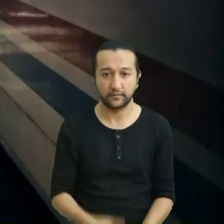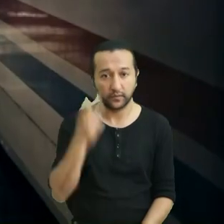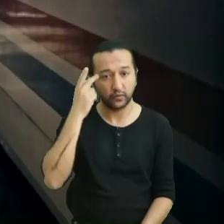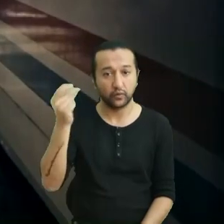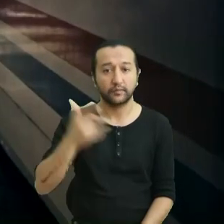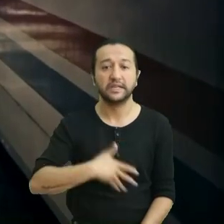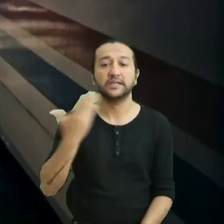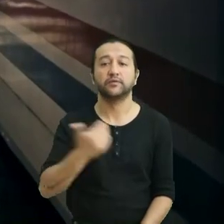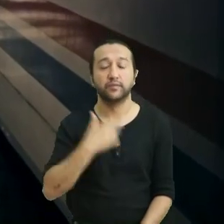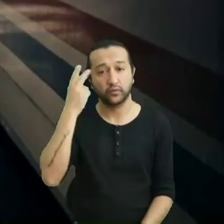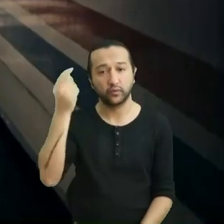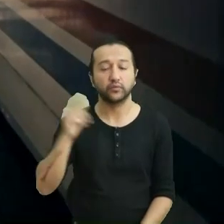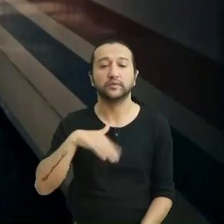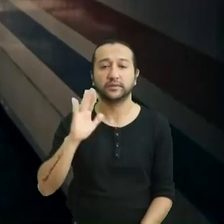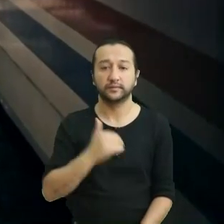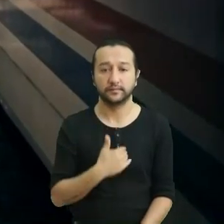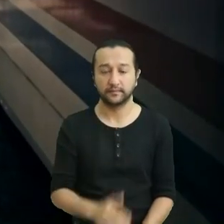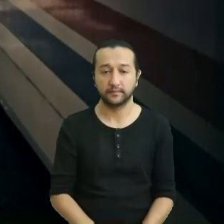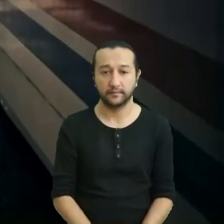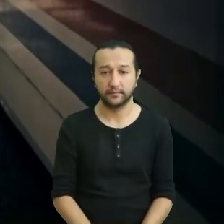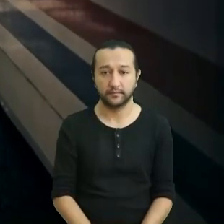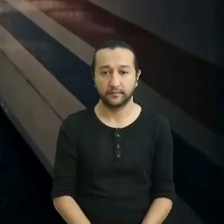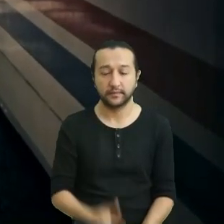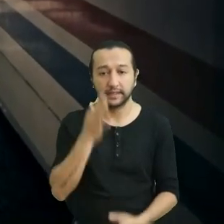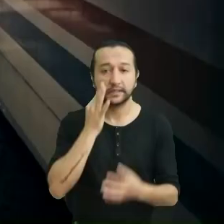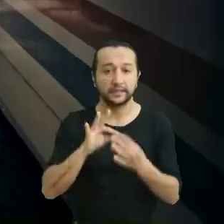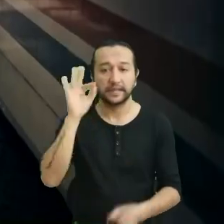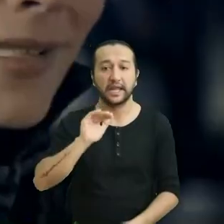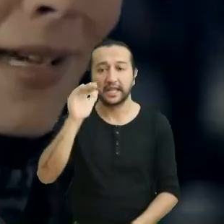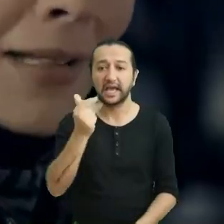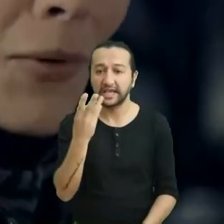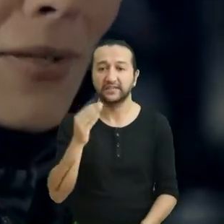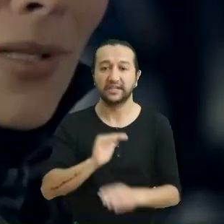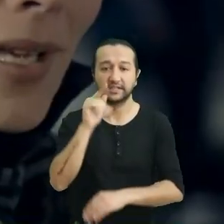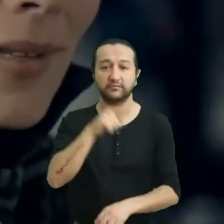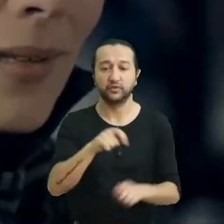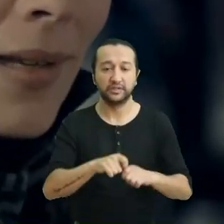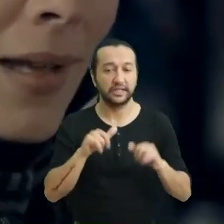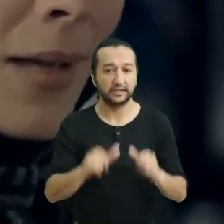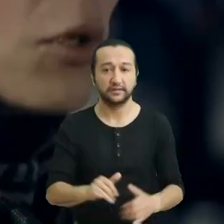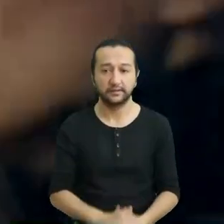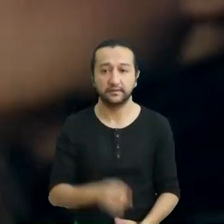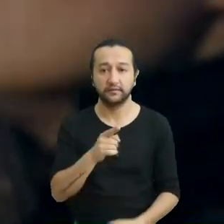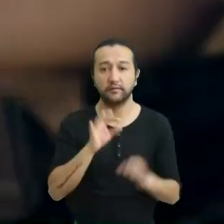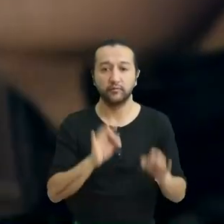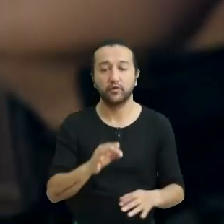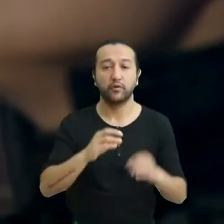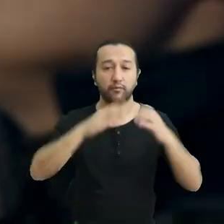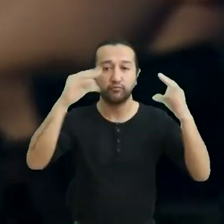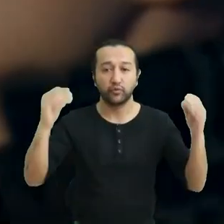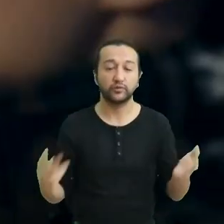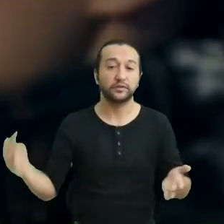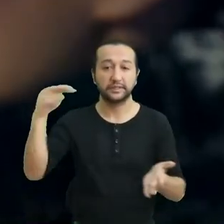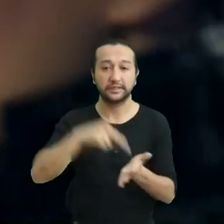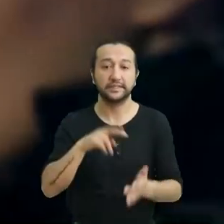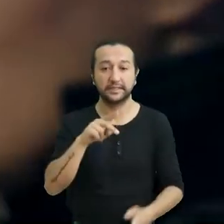Unutmak istemiyorum ben, unutmayacağım. İnsan hayatta kaç defa yaşar ki böyle bir şey? Böyle bulutların